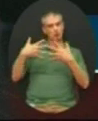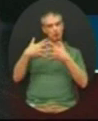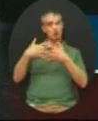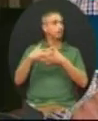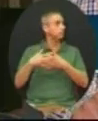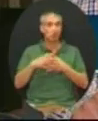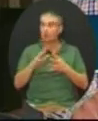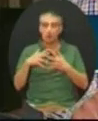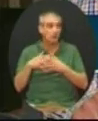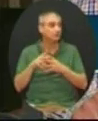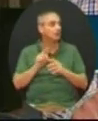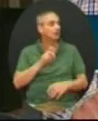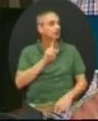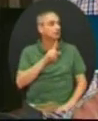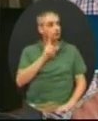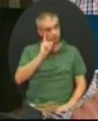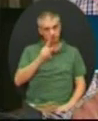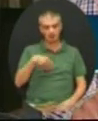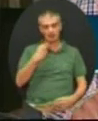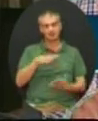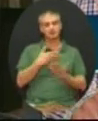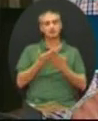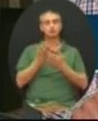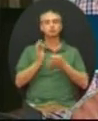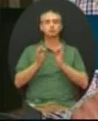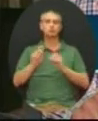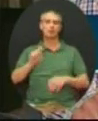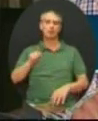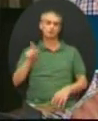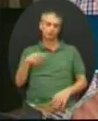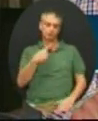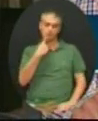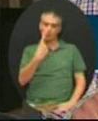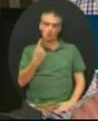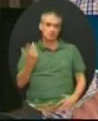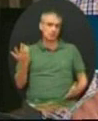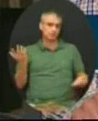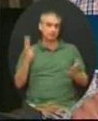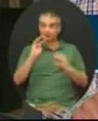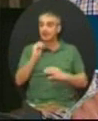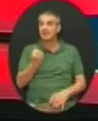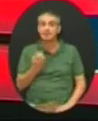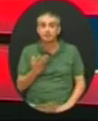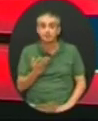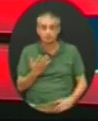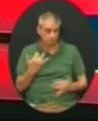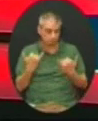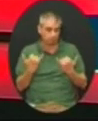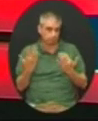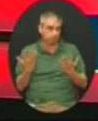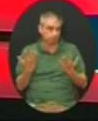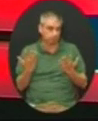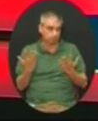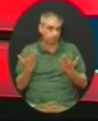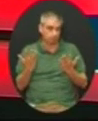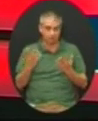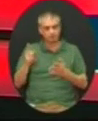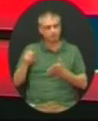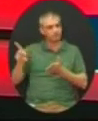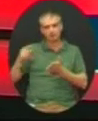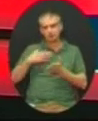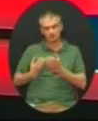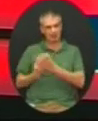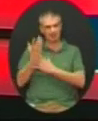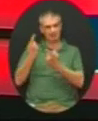הקואליציה, של הכנסת. הוא צריך לתת ייעוץ משפטי לכנסת, והוא אומר שאם כרגע המטרה של הקמת ועדת